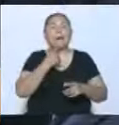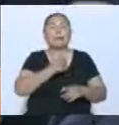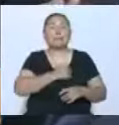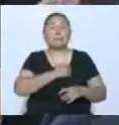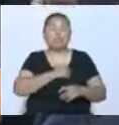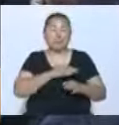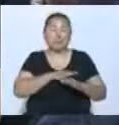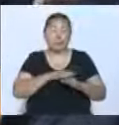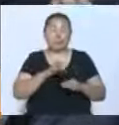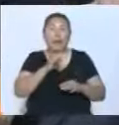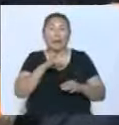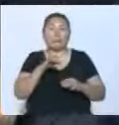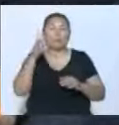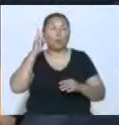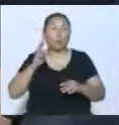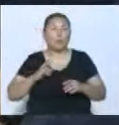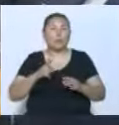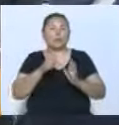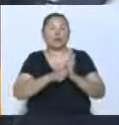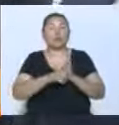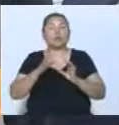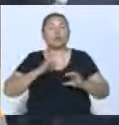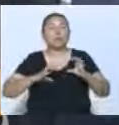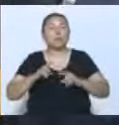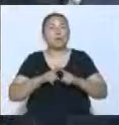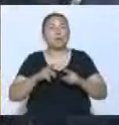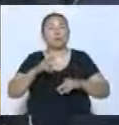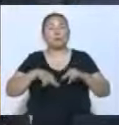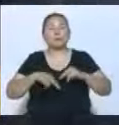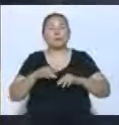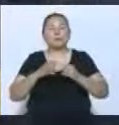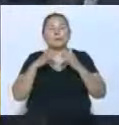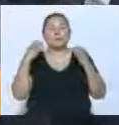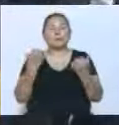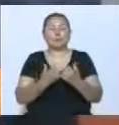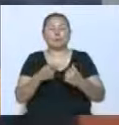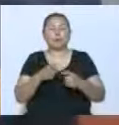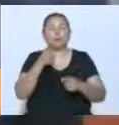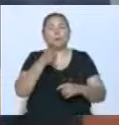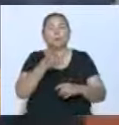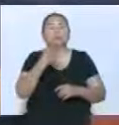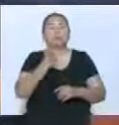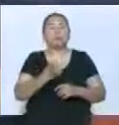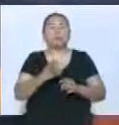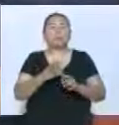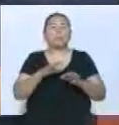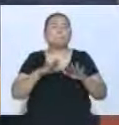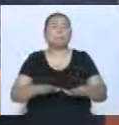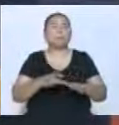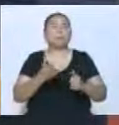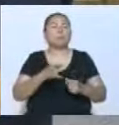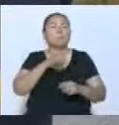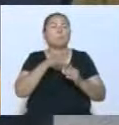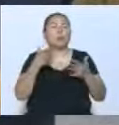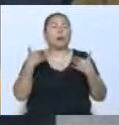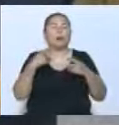стенах трехэтажного объекта будут обучаться 600 студентов. Также будет построен стадион-трибуна на 1500 мест. А парк молодежи открывает